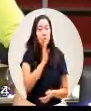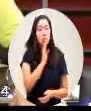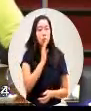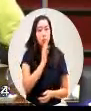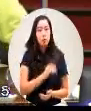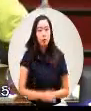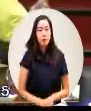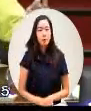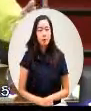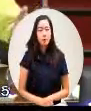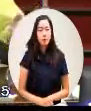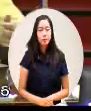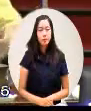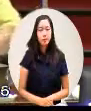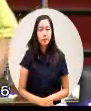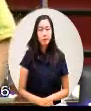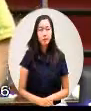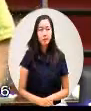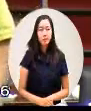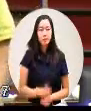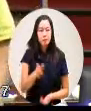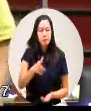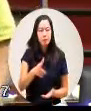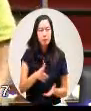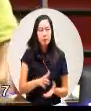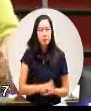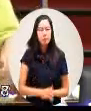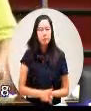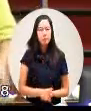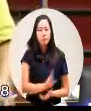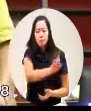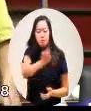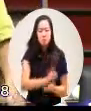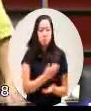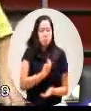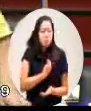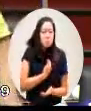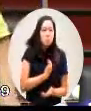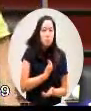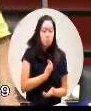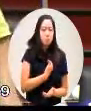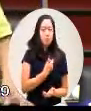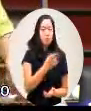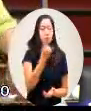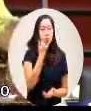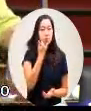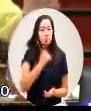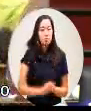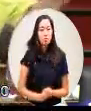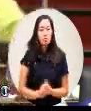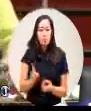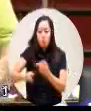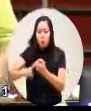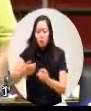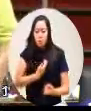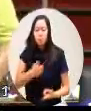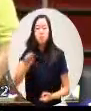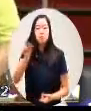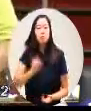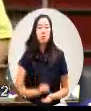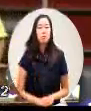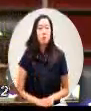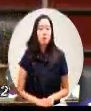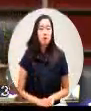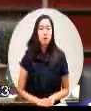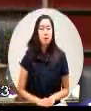哦、是可能，说不可能，那因为一出门我